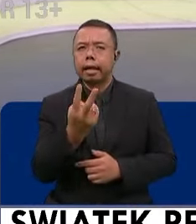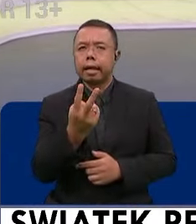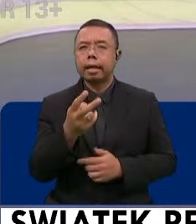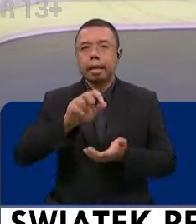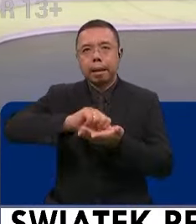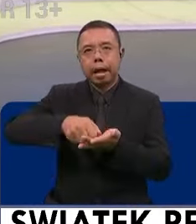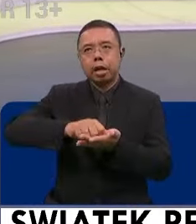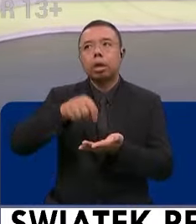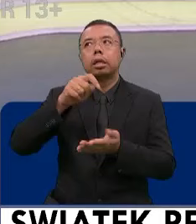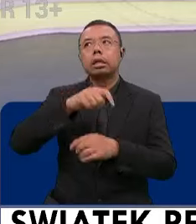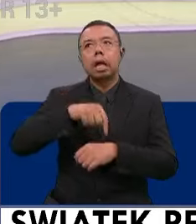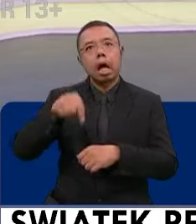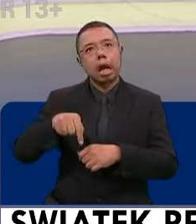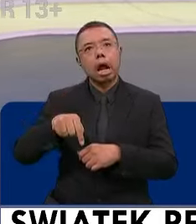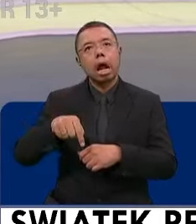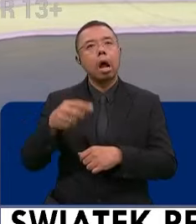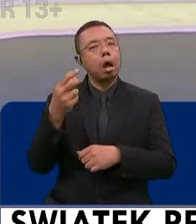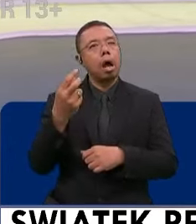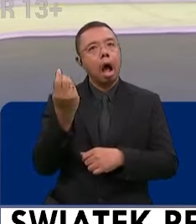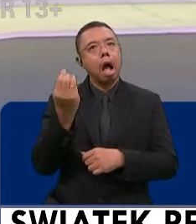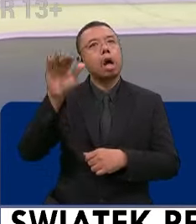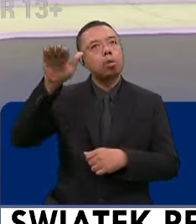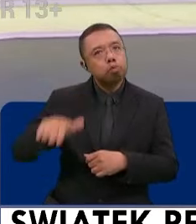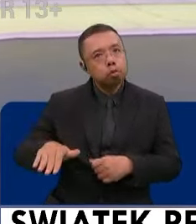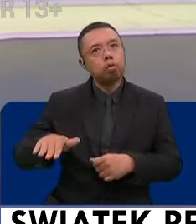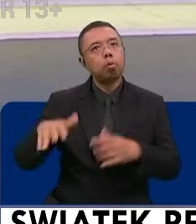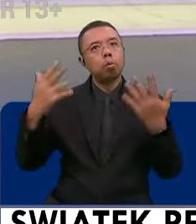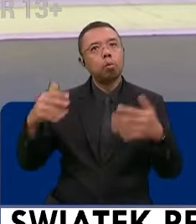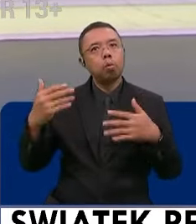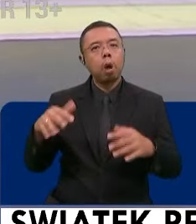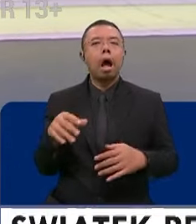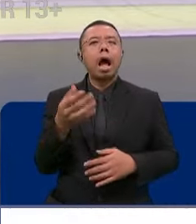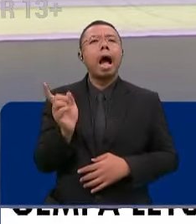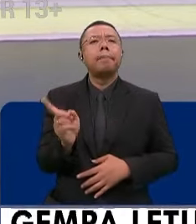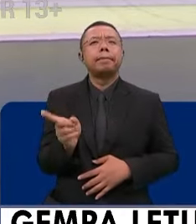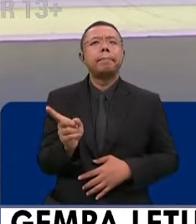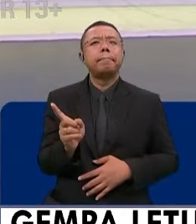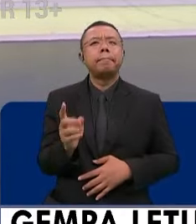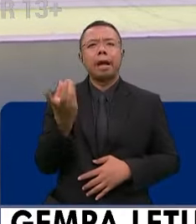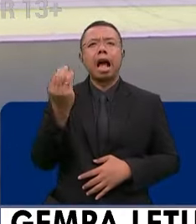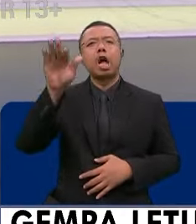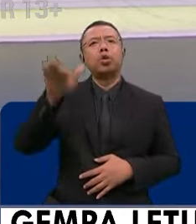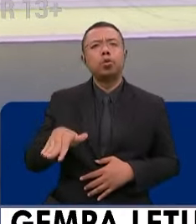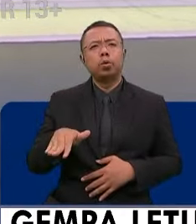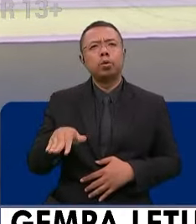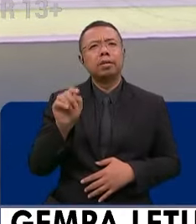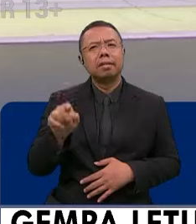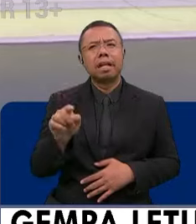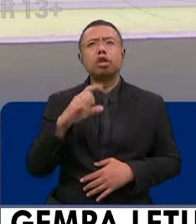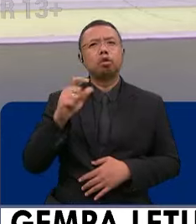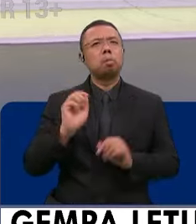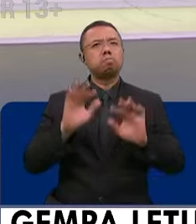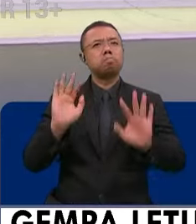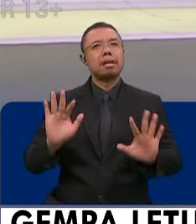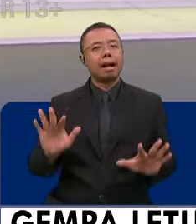Madiun mencatatkan deflasi, sebetulnya apa yang membuat kemudian deflasi ini terjadi dan cukup signifikan di